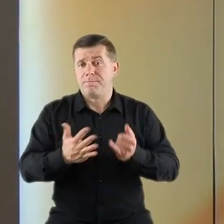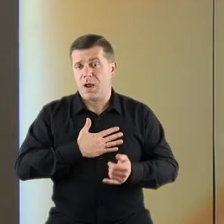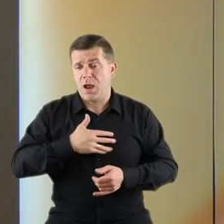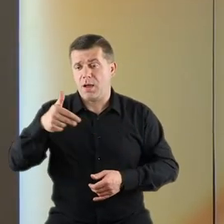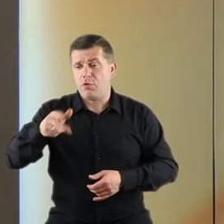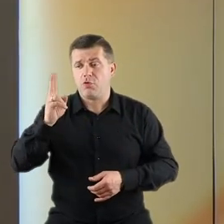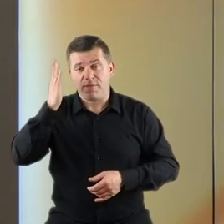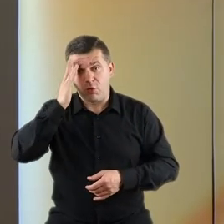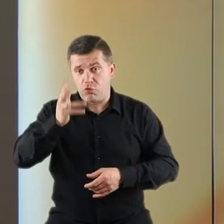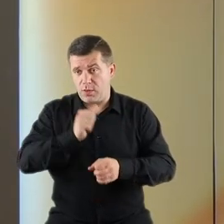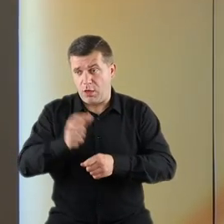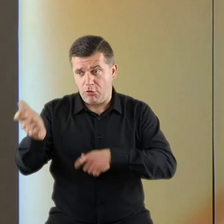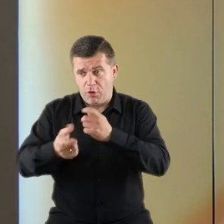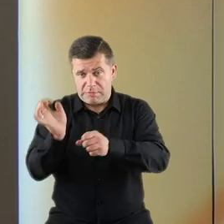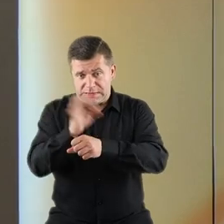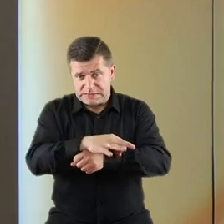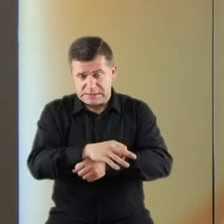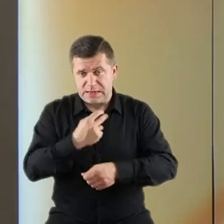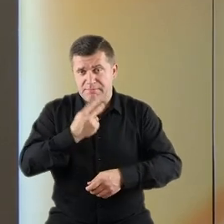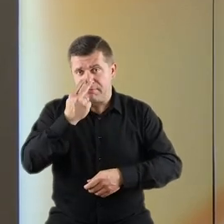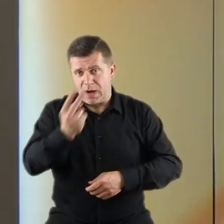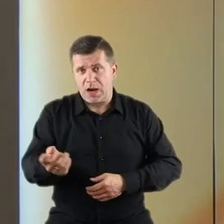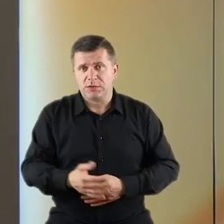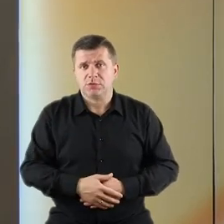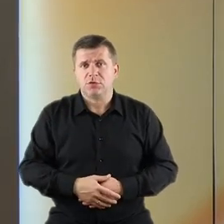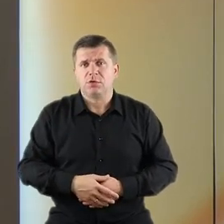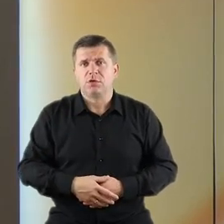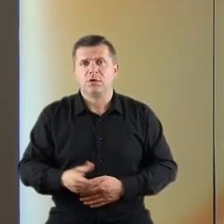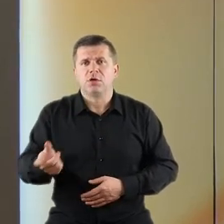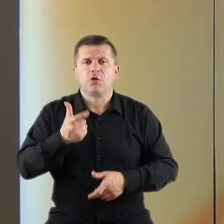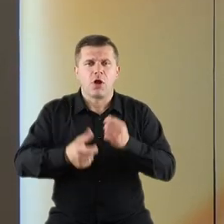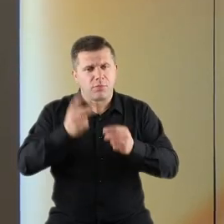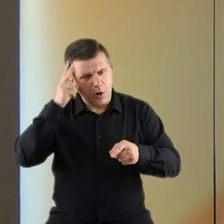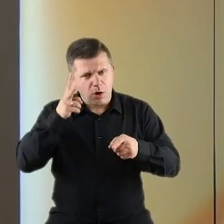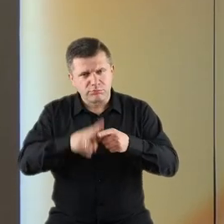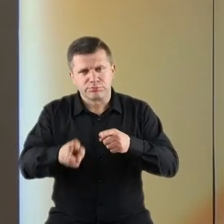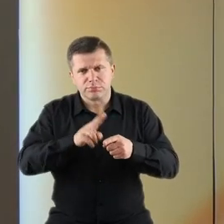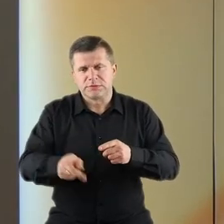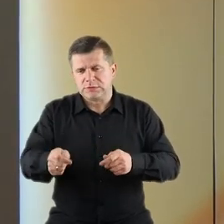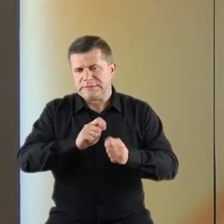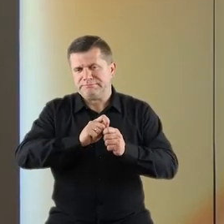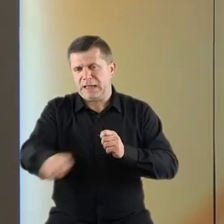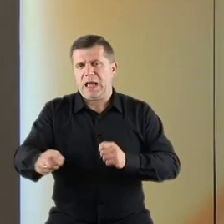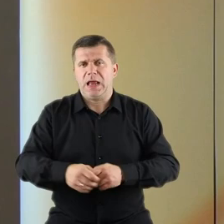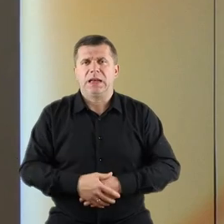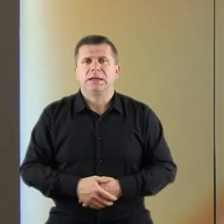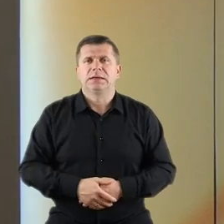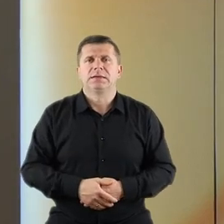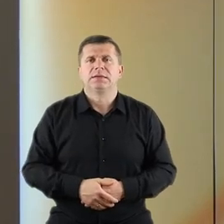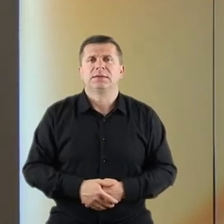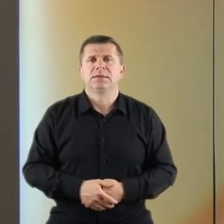wiemy kto to jest to proszę popatrzeć obcinamy mu kosmyki i spalamy po prostu potwierdzamy